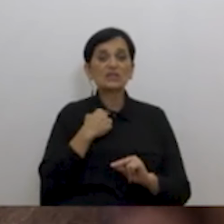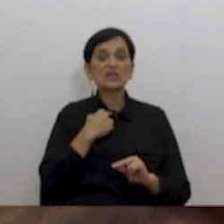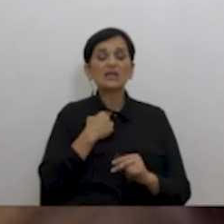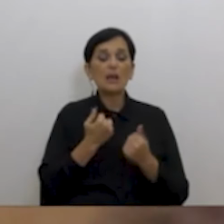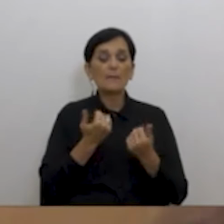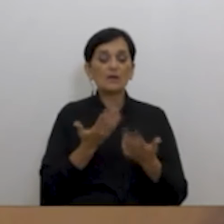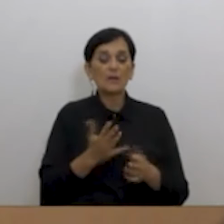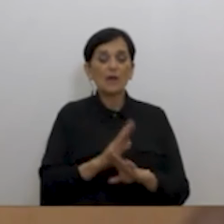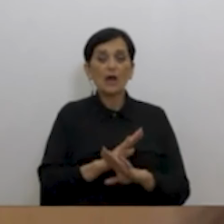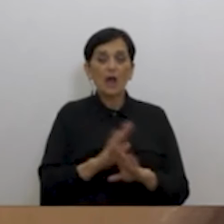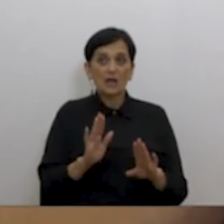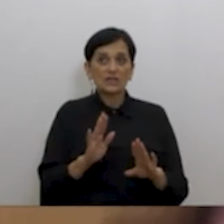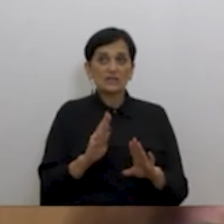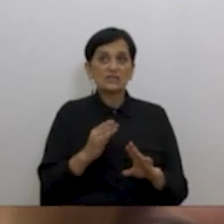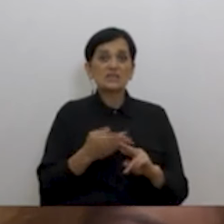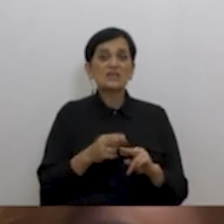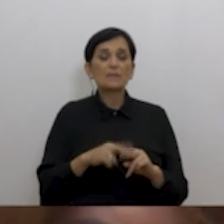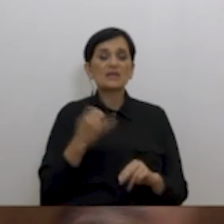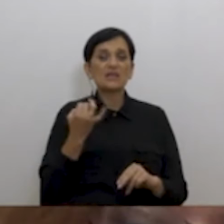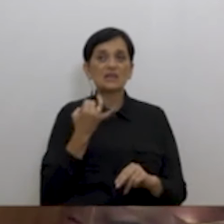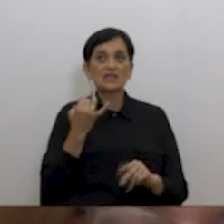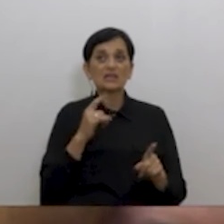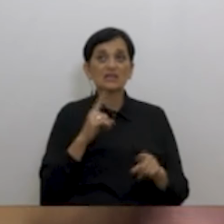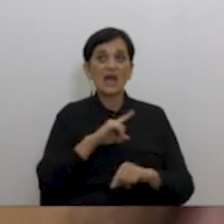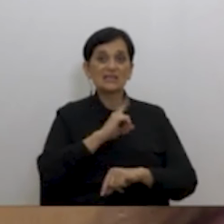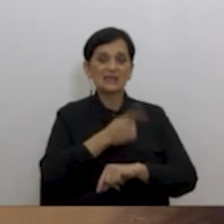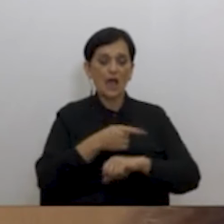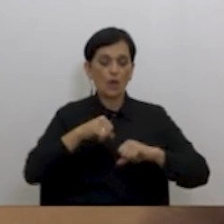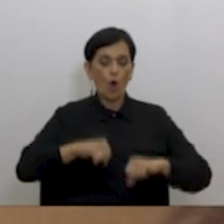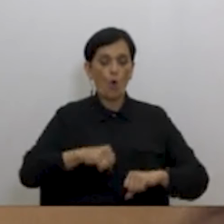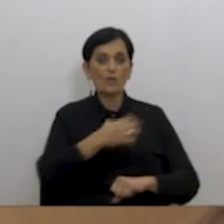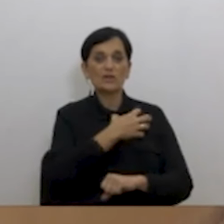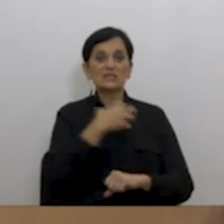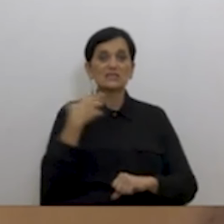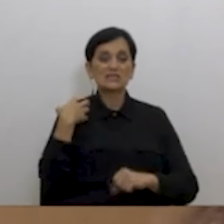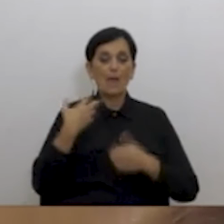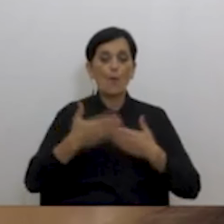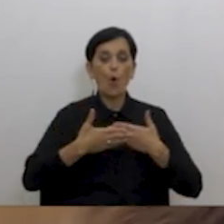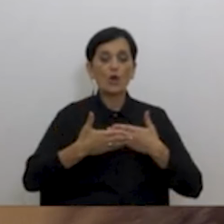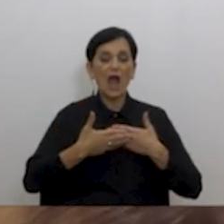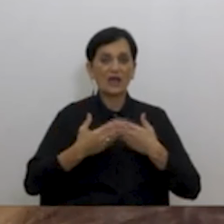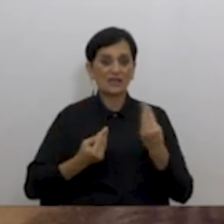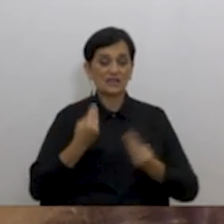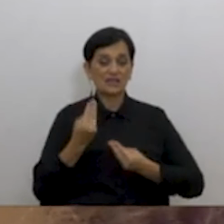და არც იმ ინტერესით, რასაც ძალაუფლების და სამეფო კარის თამაშები ქვია. თქვენ რომ აქ